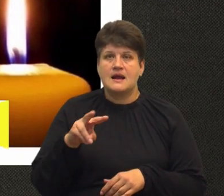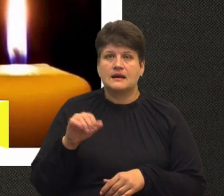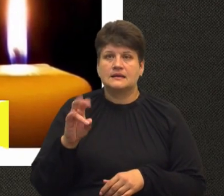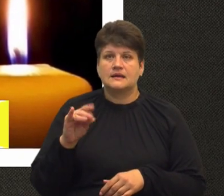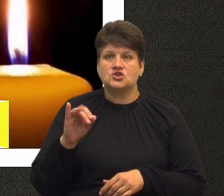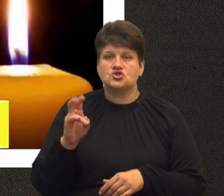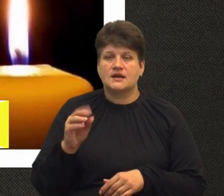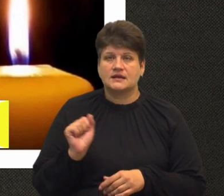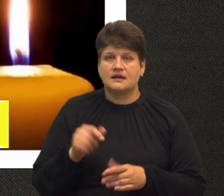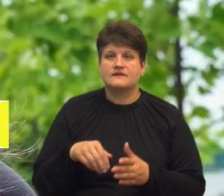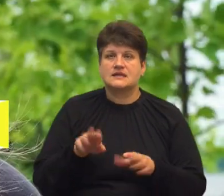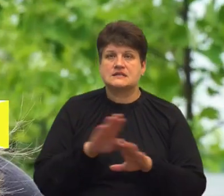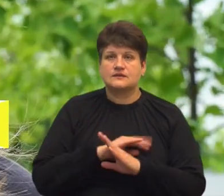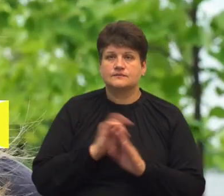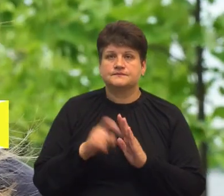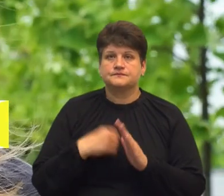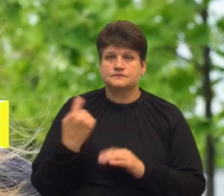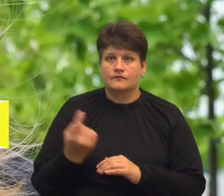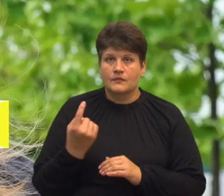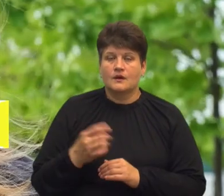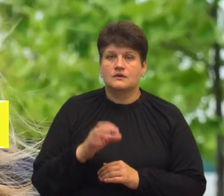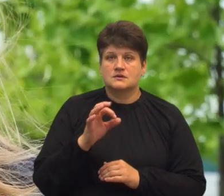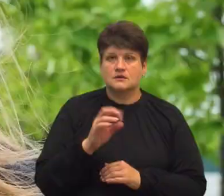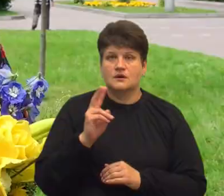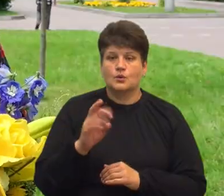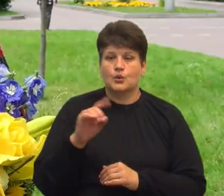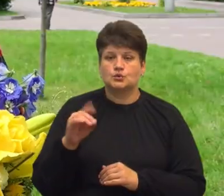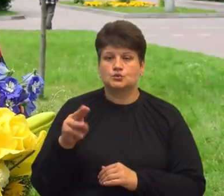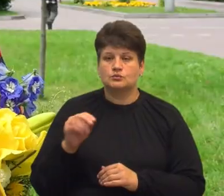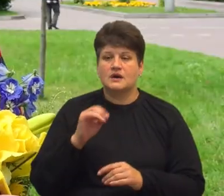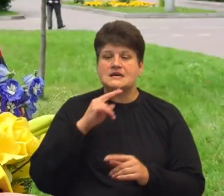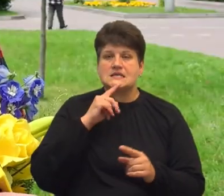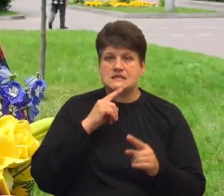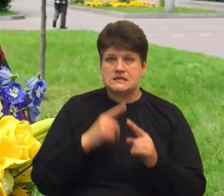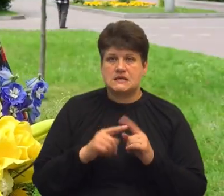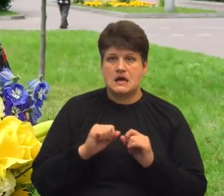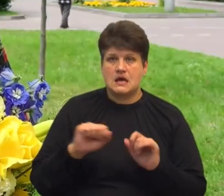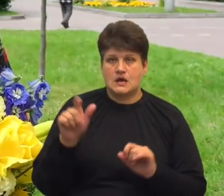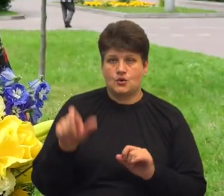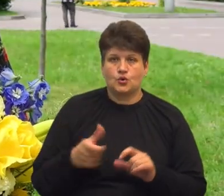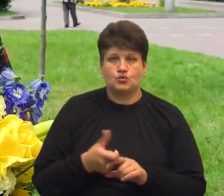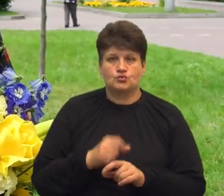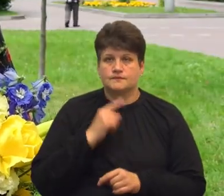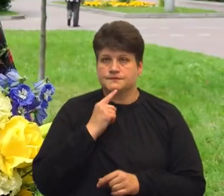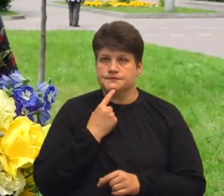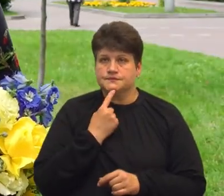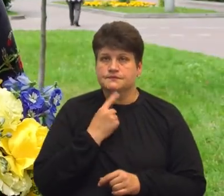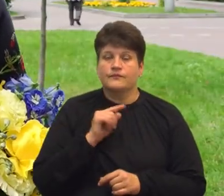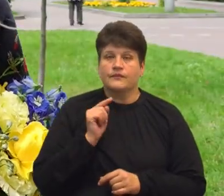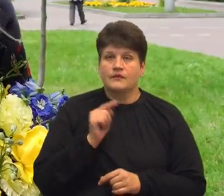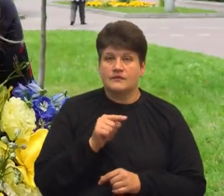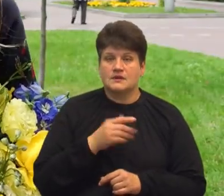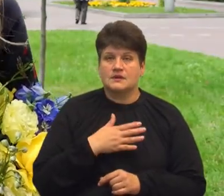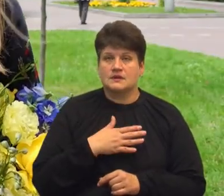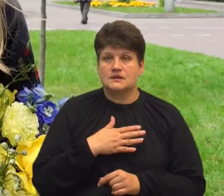бойове завдання на Донеччині Оксана козюпа сестра героя дуже тяжко наші